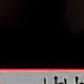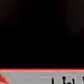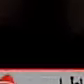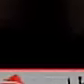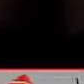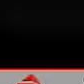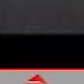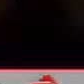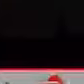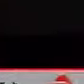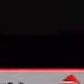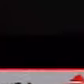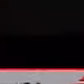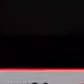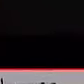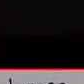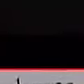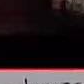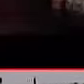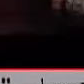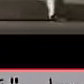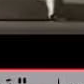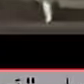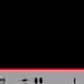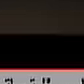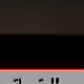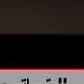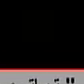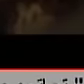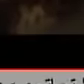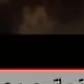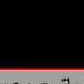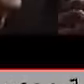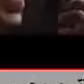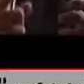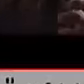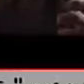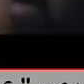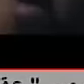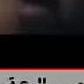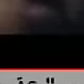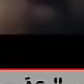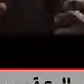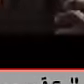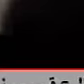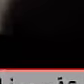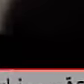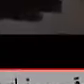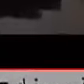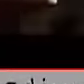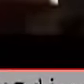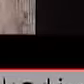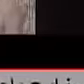في قلب البيوت يا دكتور؟ أنت أمك أقول لك إيه؟ لو ما كنتش جبتها من فوق لتحت ما كانتش